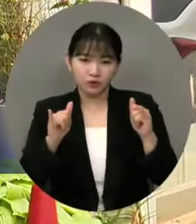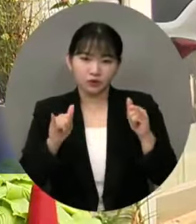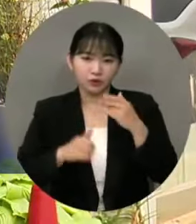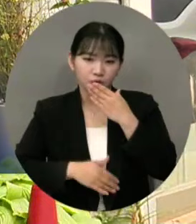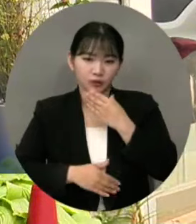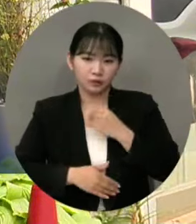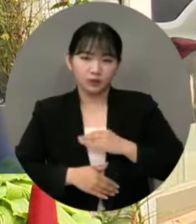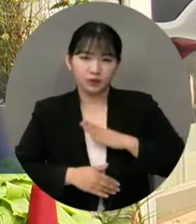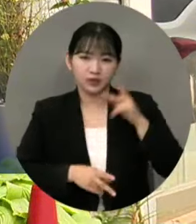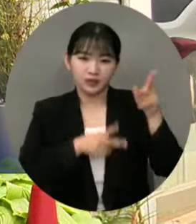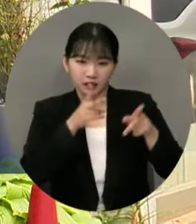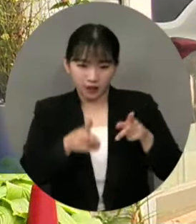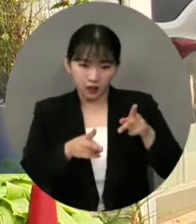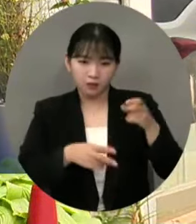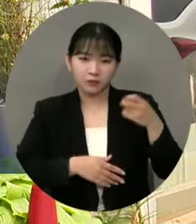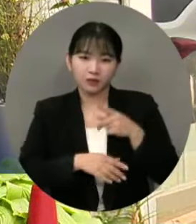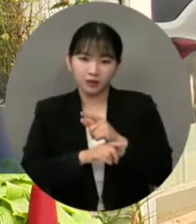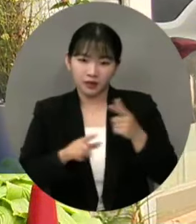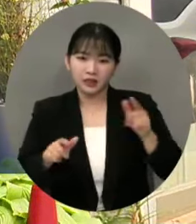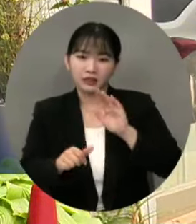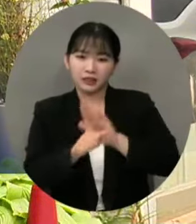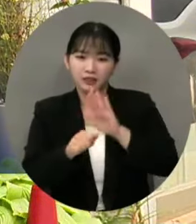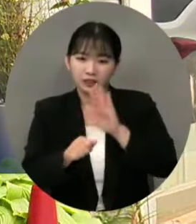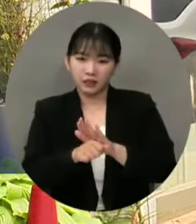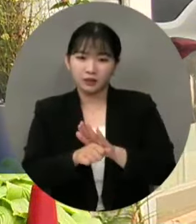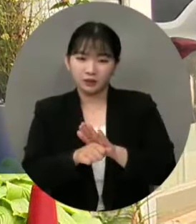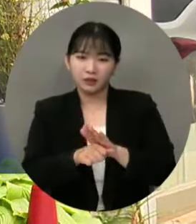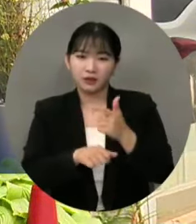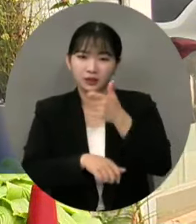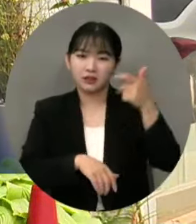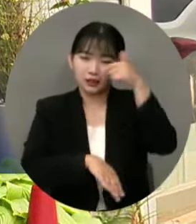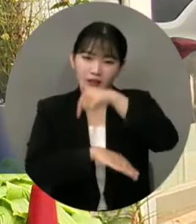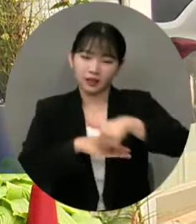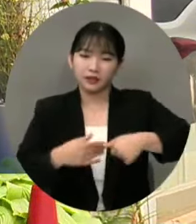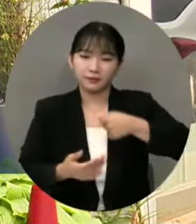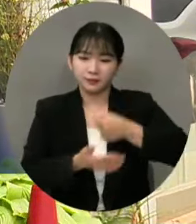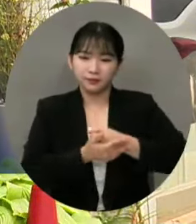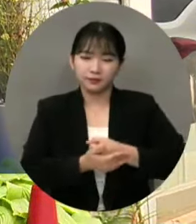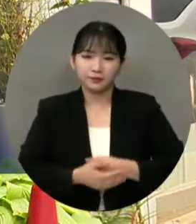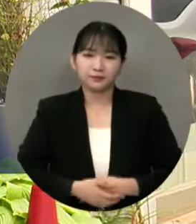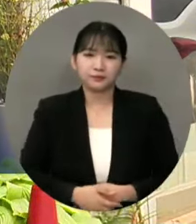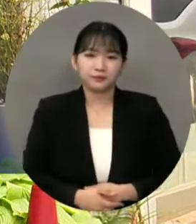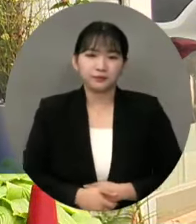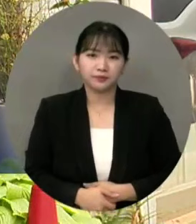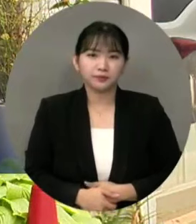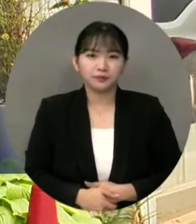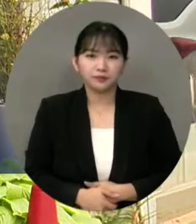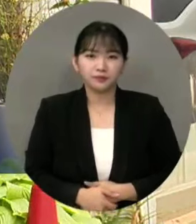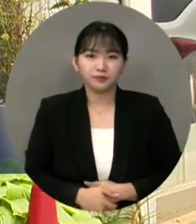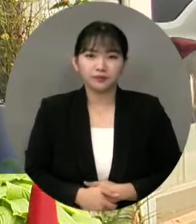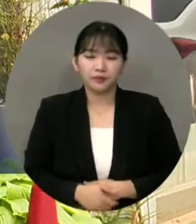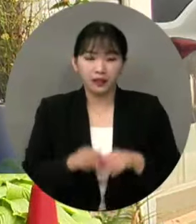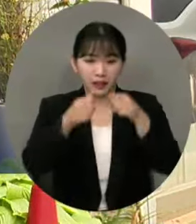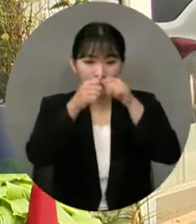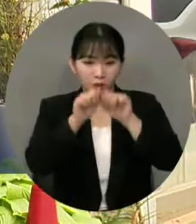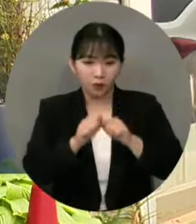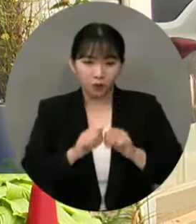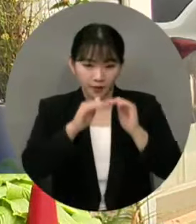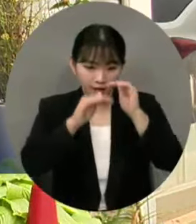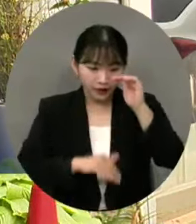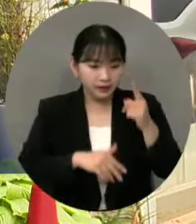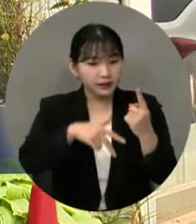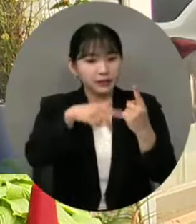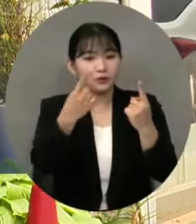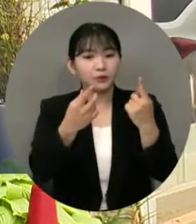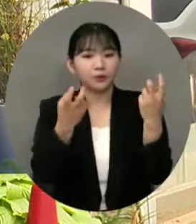여러 가지 주민복지 사업이나 이런 걸 지원하기로 큰 틀에서는 결정을 했습니다. 세부적으로 그